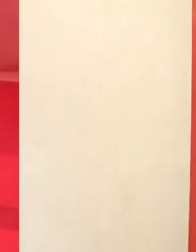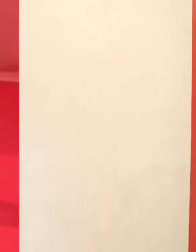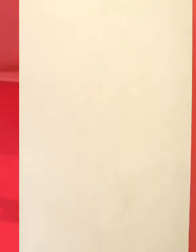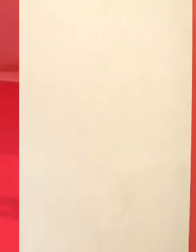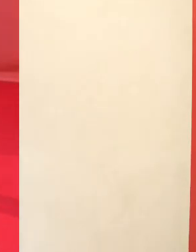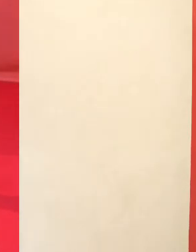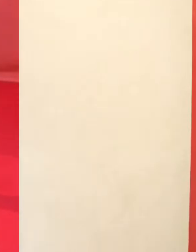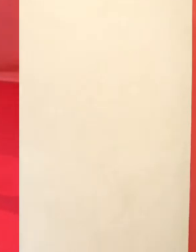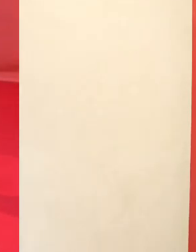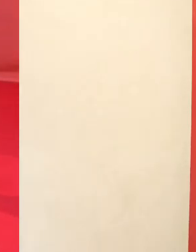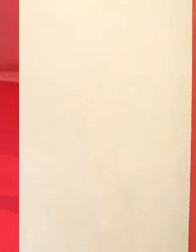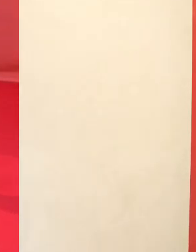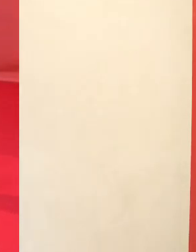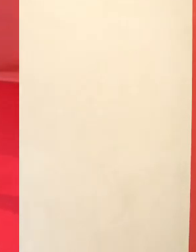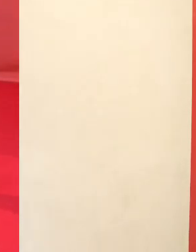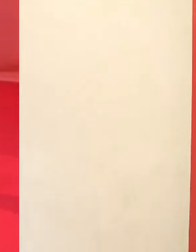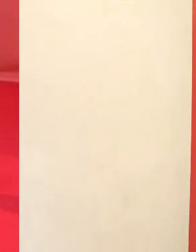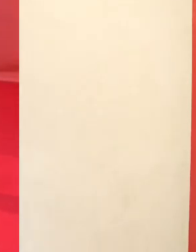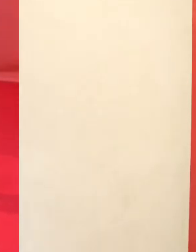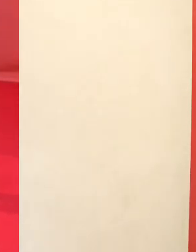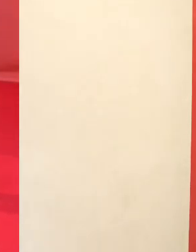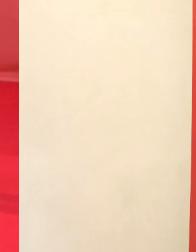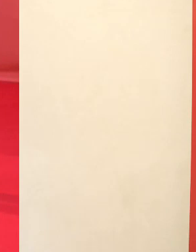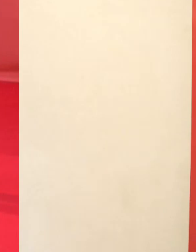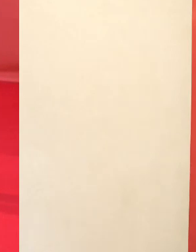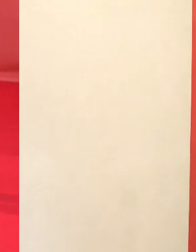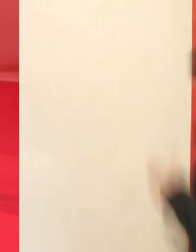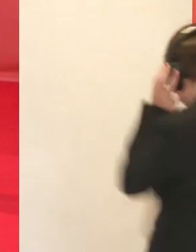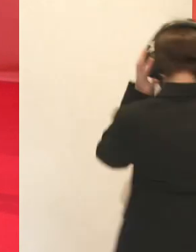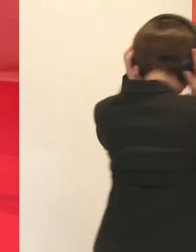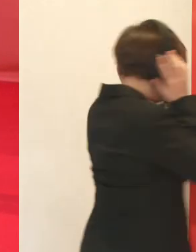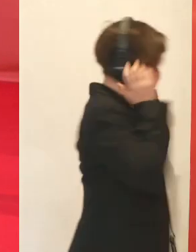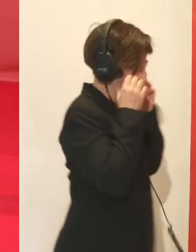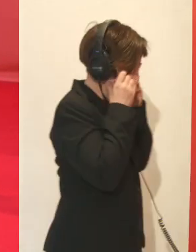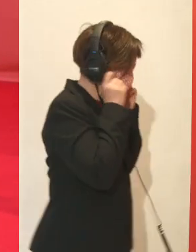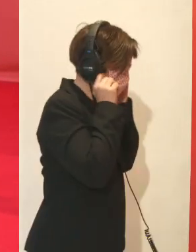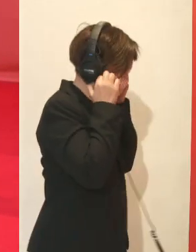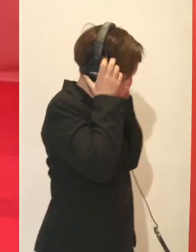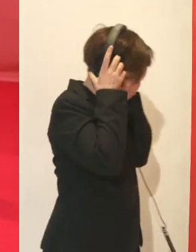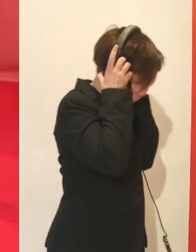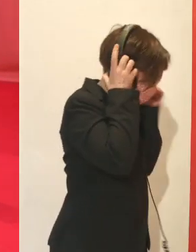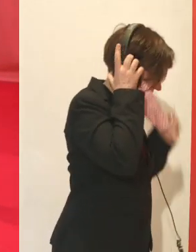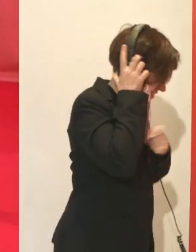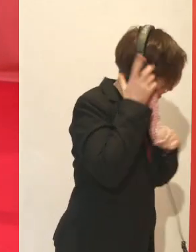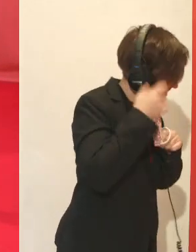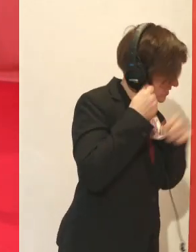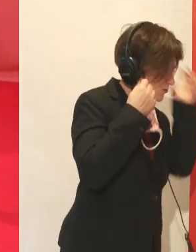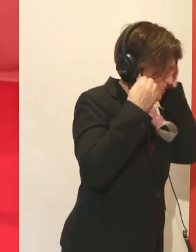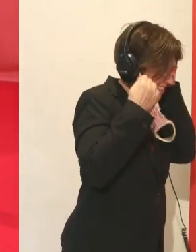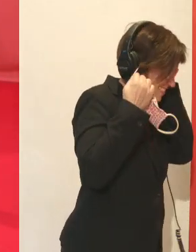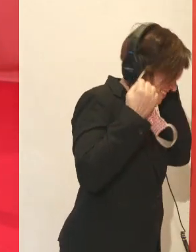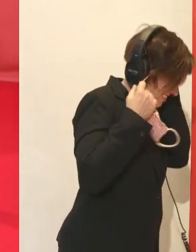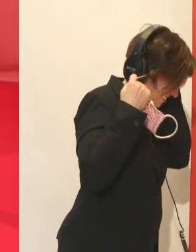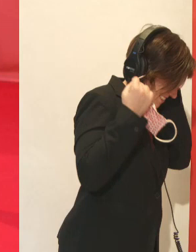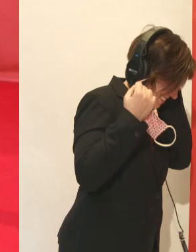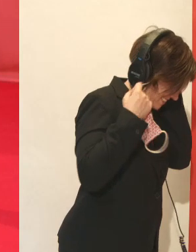Guten Morgen. Morgen, Lars. Du bist ja heute Morgen auch hierher gefahren und hast dir vielleicht so deine Gedanken gemacht. Und